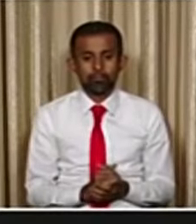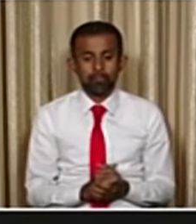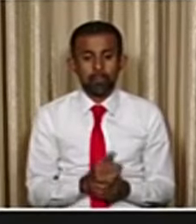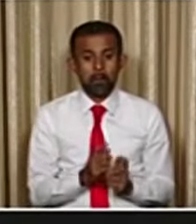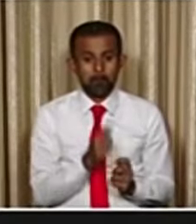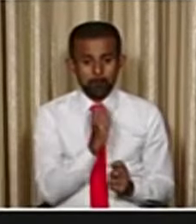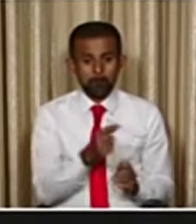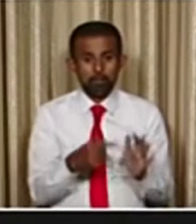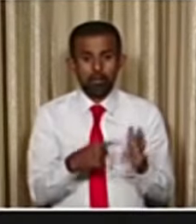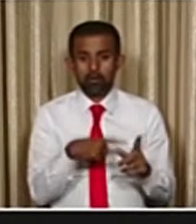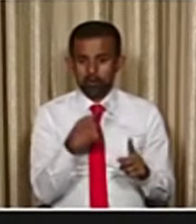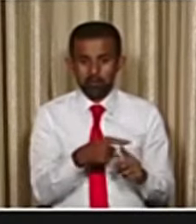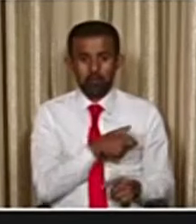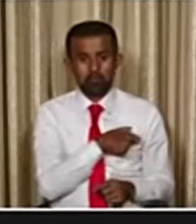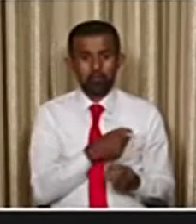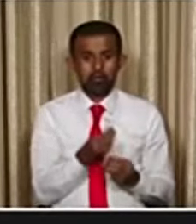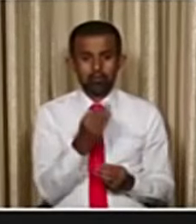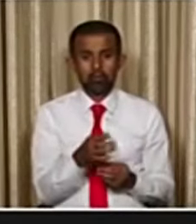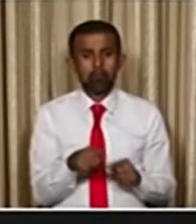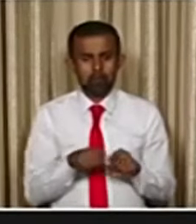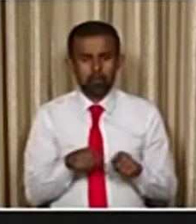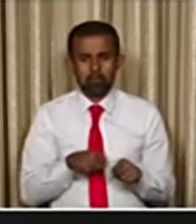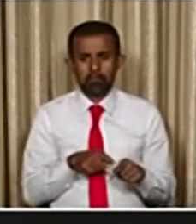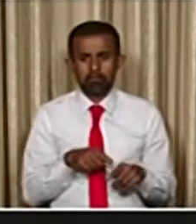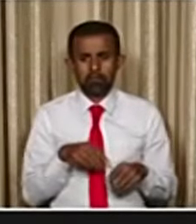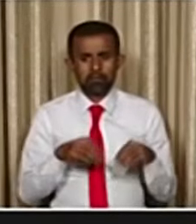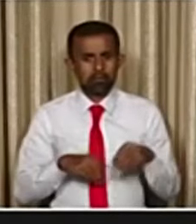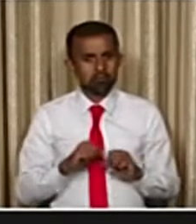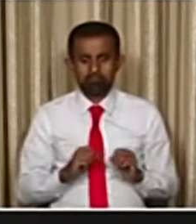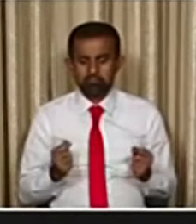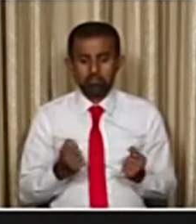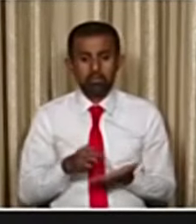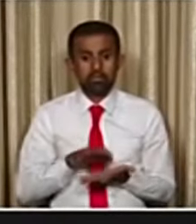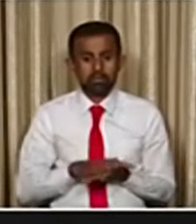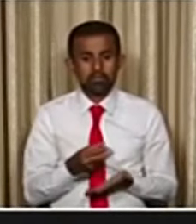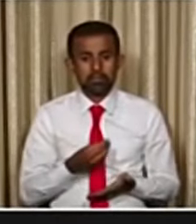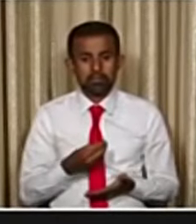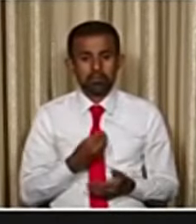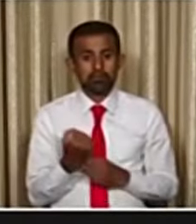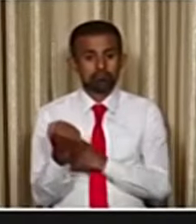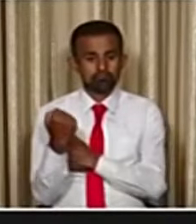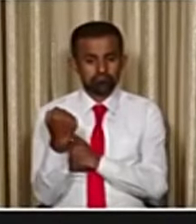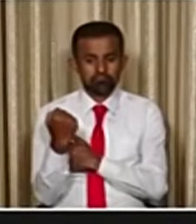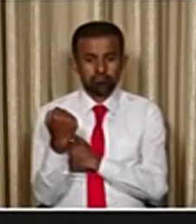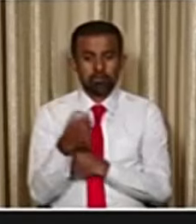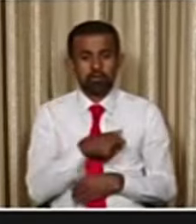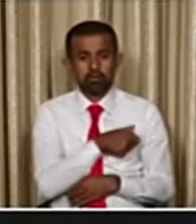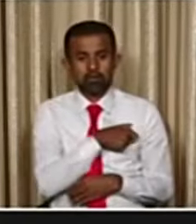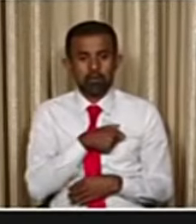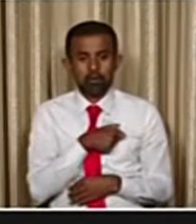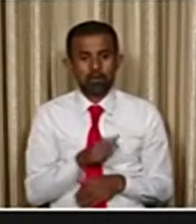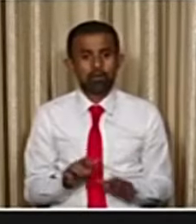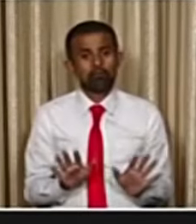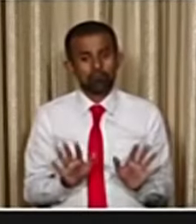පේයි ටැක්ස් එක සම්බන්ධයෙන් ගත්තාම අපි නායකත්වය දුන්නා. ඉතින් මෙවැනි අධේශපාලන තීන්දුව ගන්න පුළුවන් වෙන්නේ කෂේරුකාවක් තියෙන නායකයෙකුට